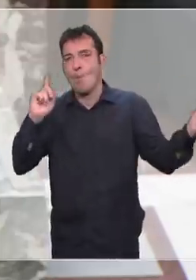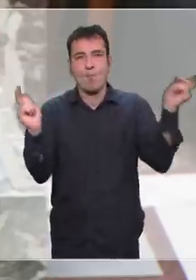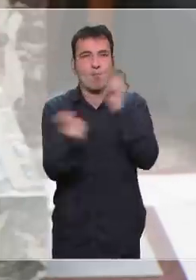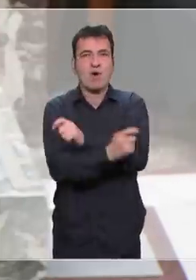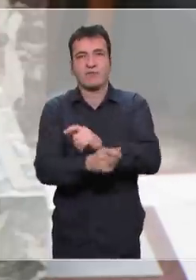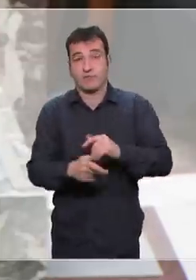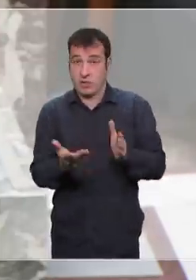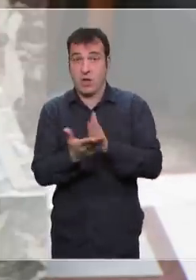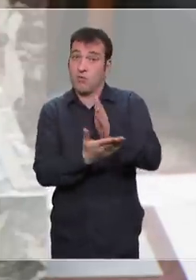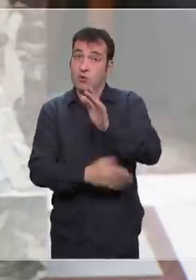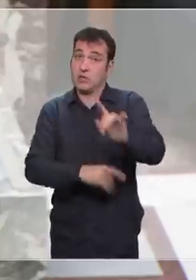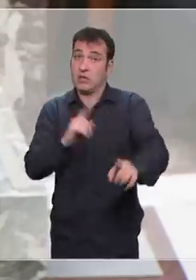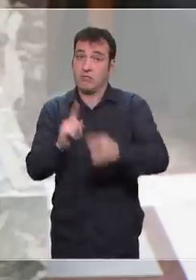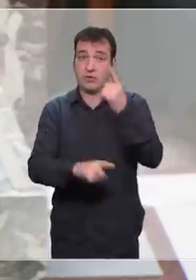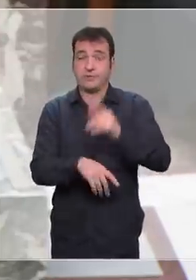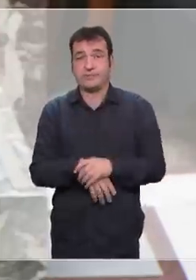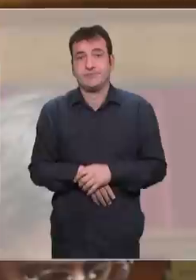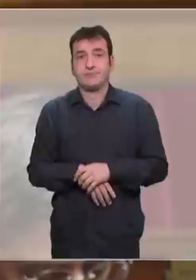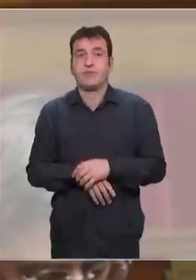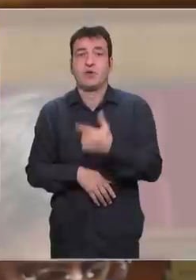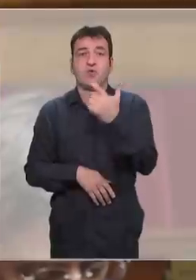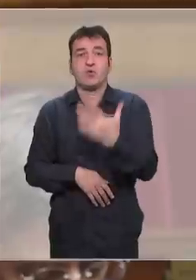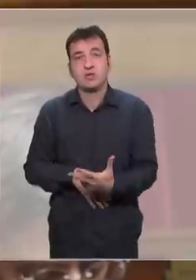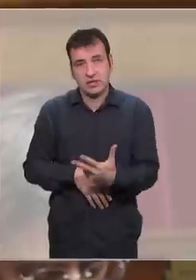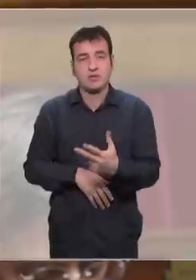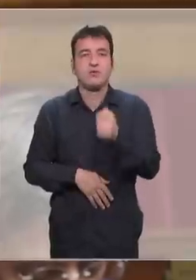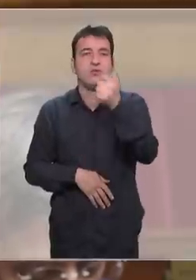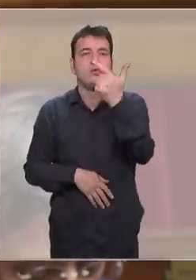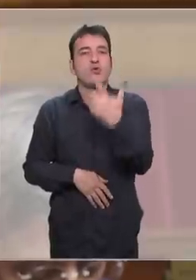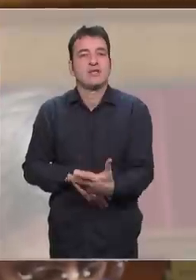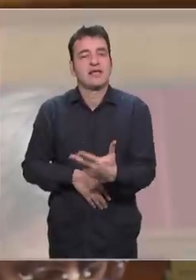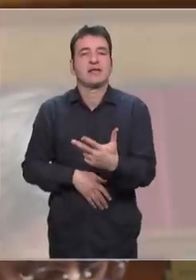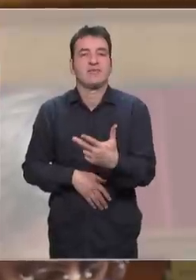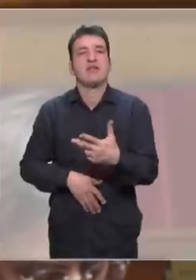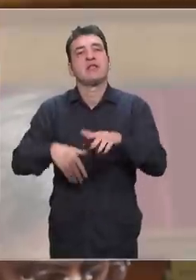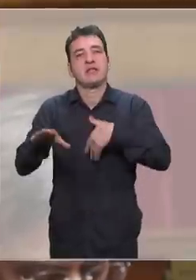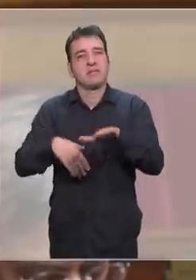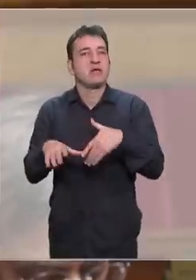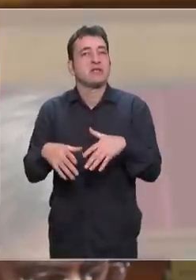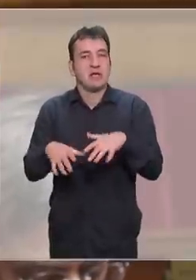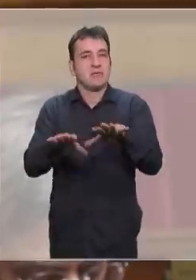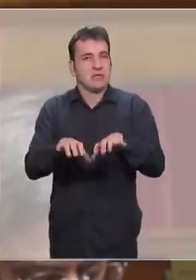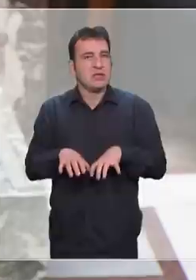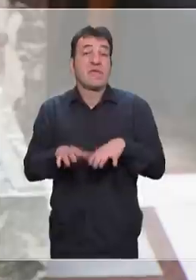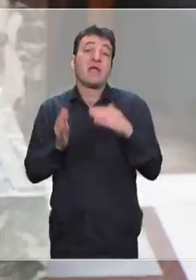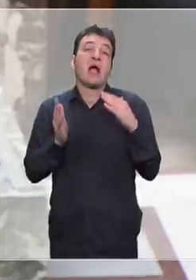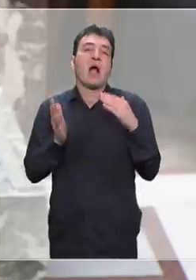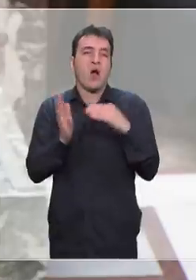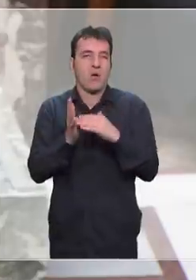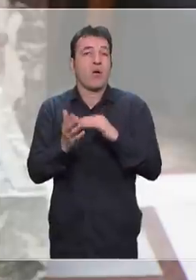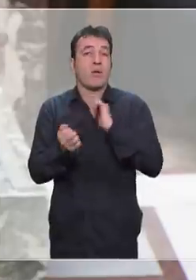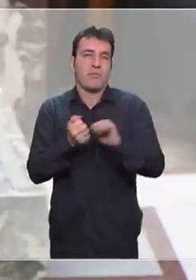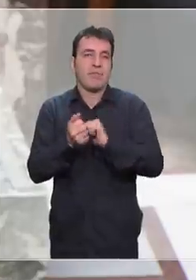majeur, vous l'avez rappelé. Pas moins des deux tiers des formalités administratives dans notre pays sont encore en format papier et nous avons